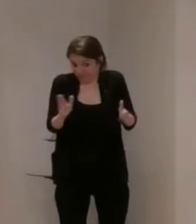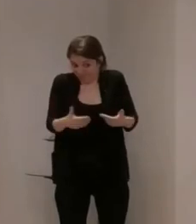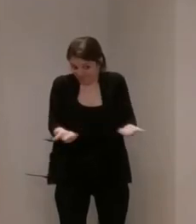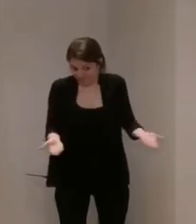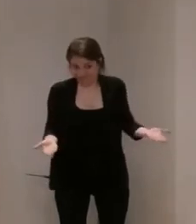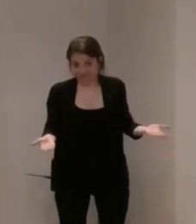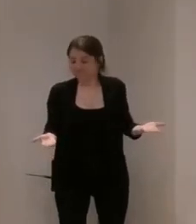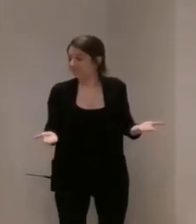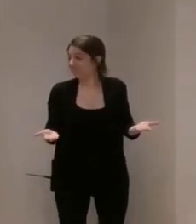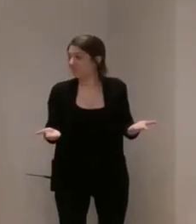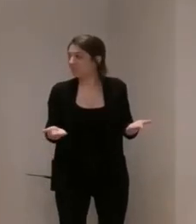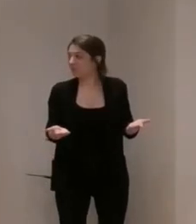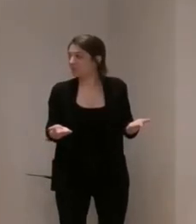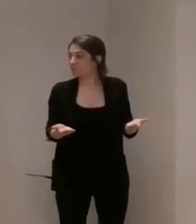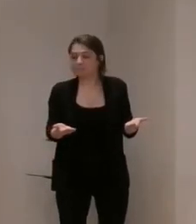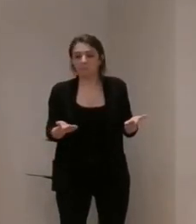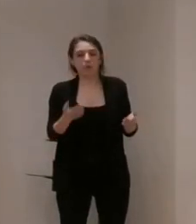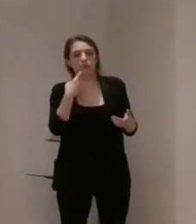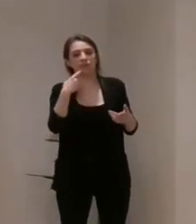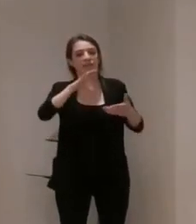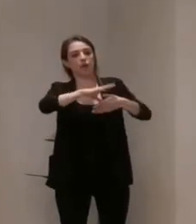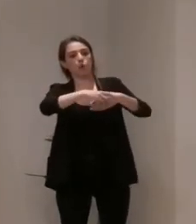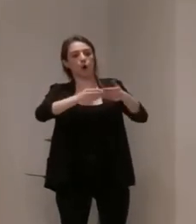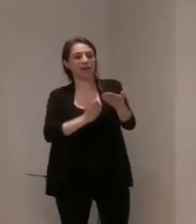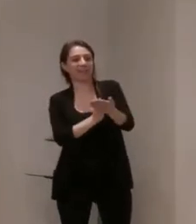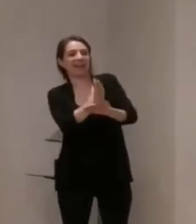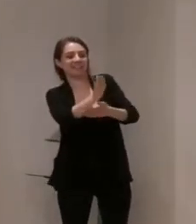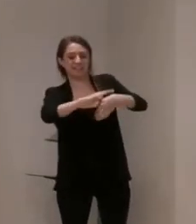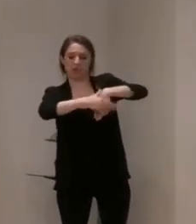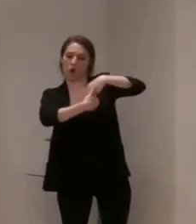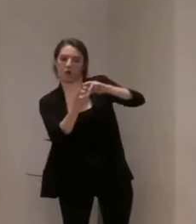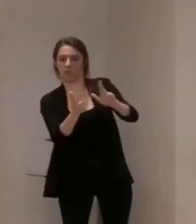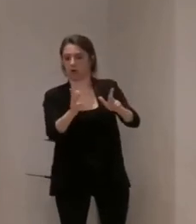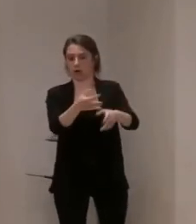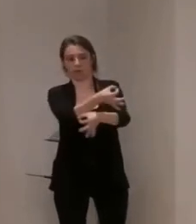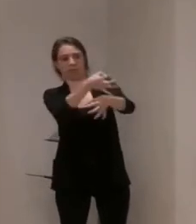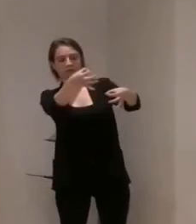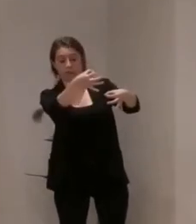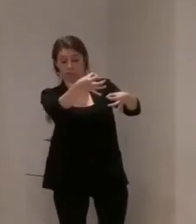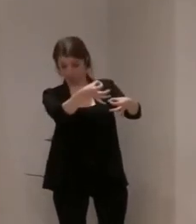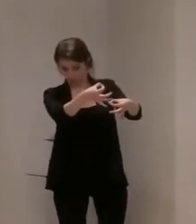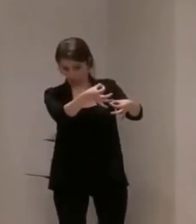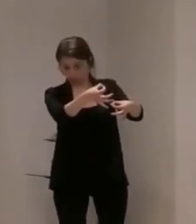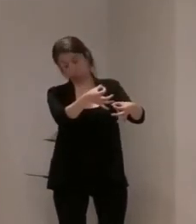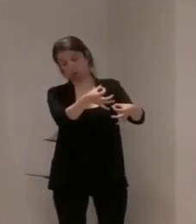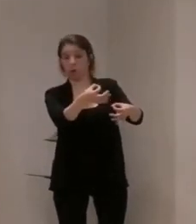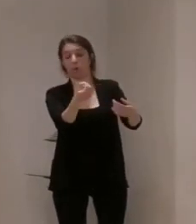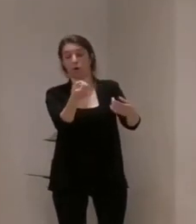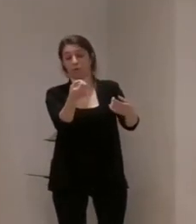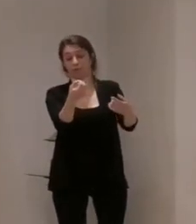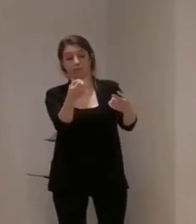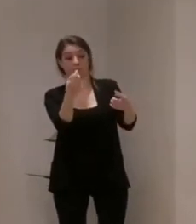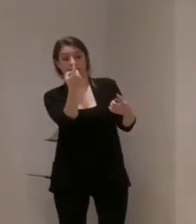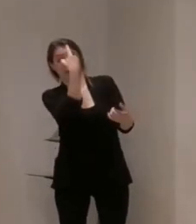S'ha pretès dir que una transició modèlica, però una transició, diguem, d'aparador, en aquest